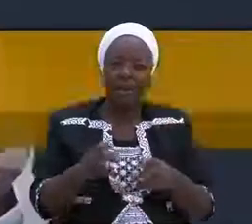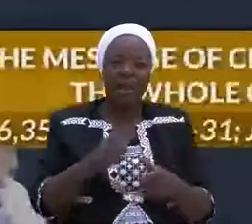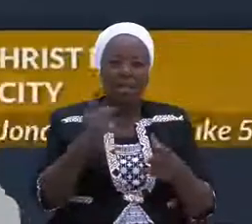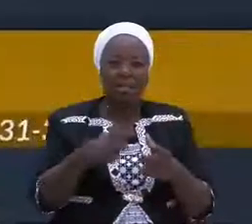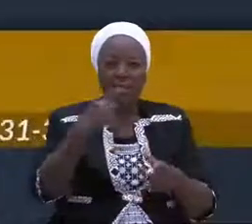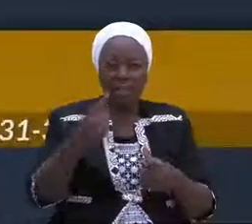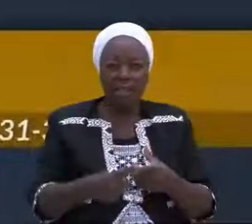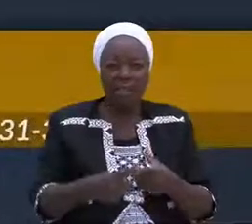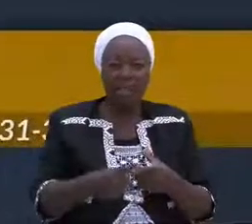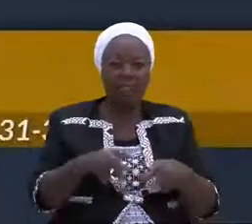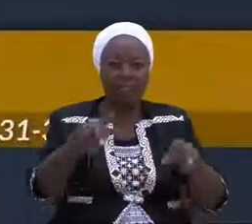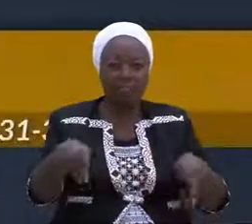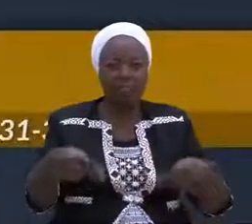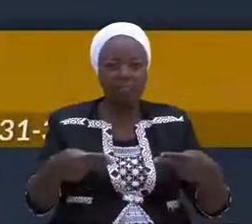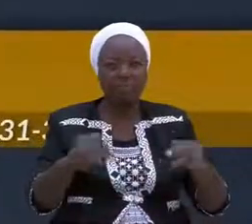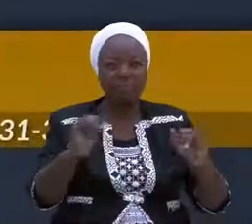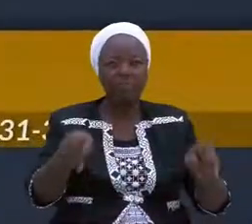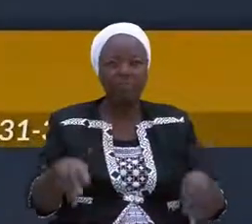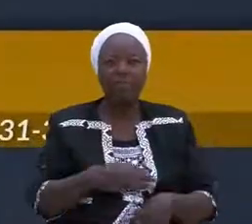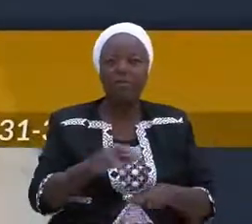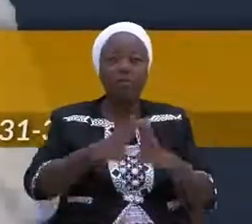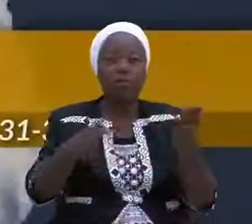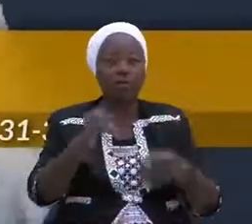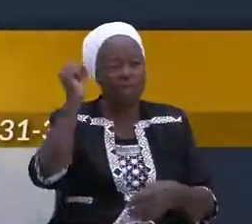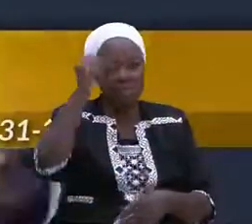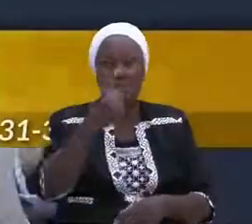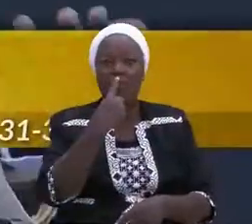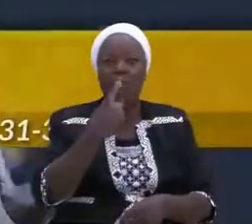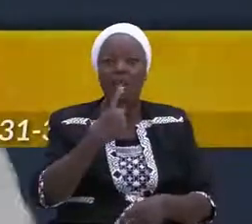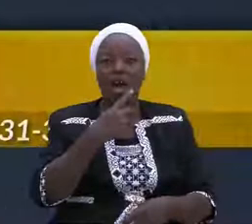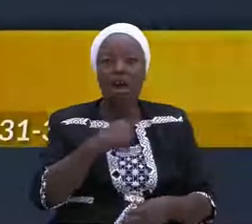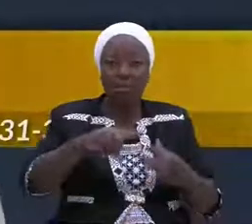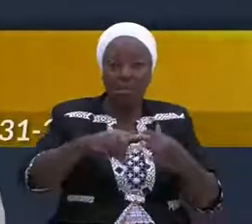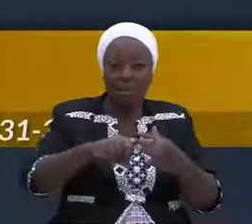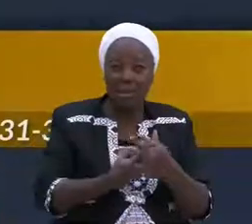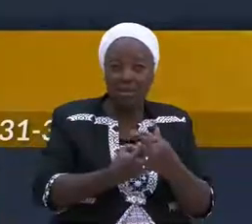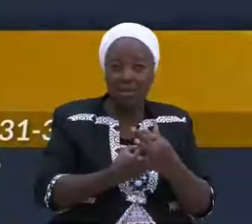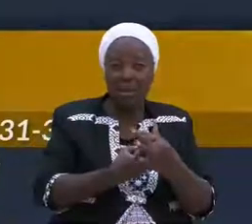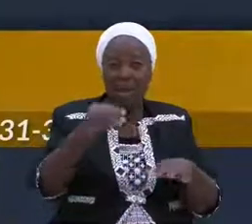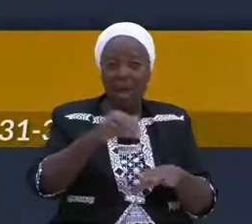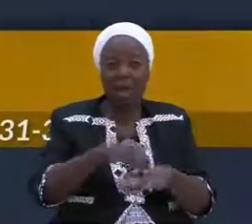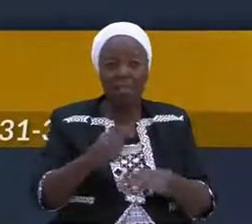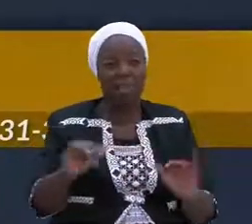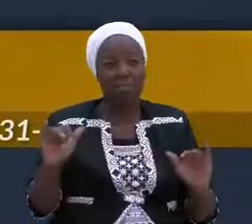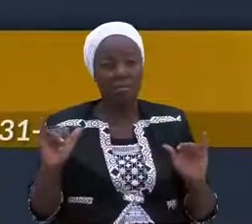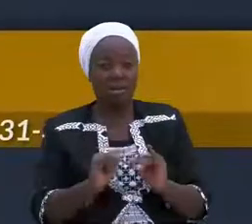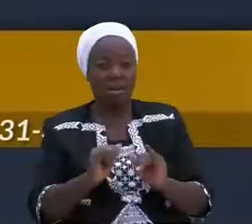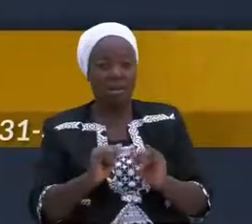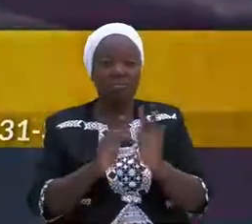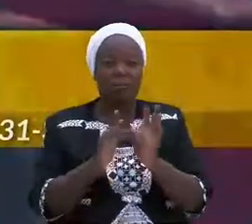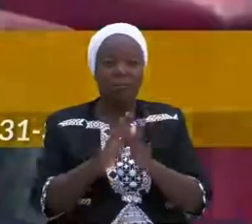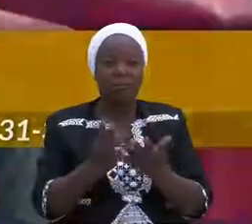35. Alors Philippe ouvre la bouche et commençant par ce passage.